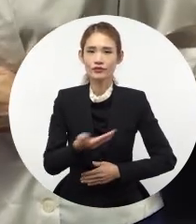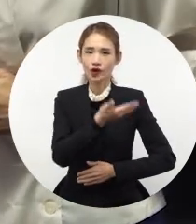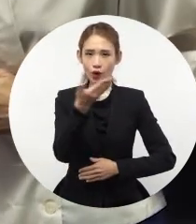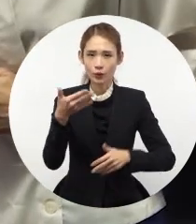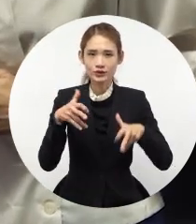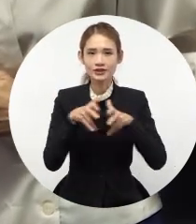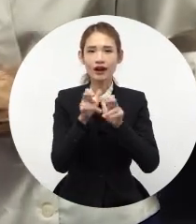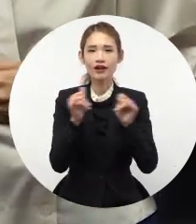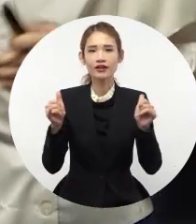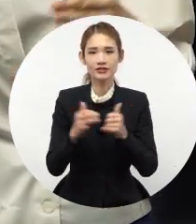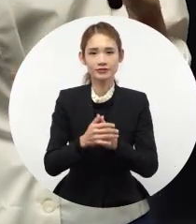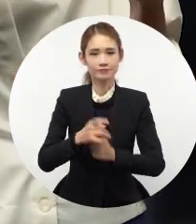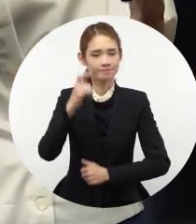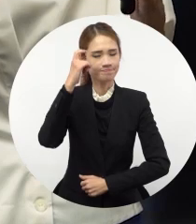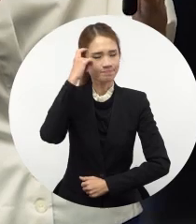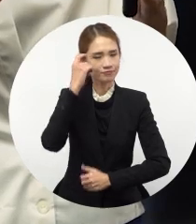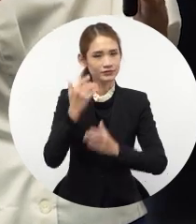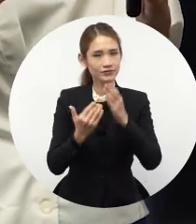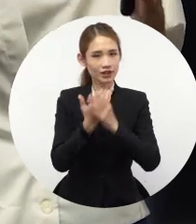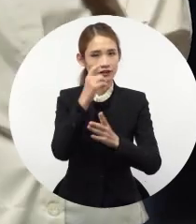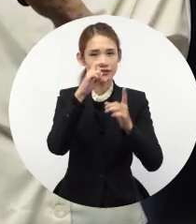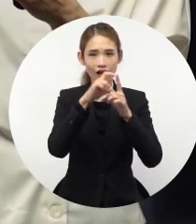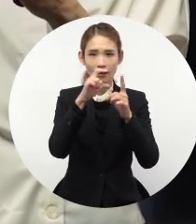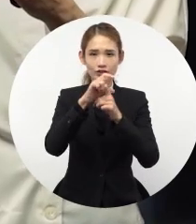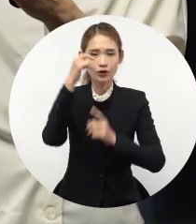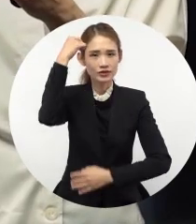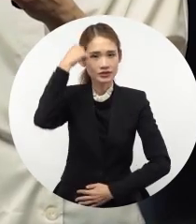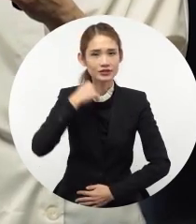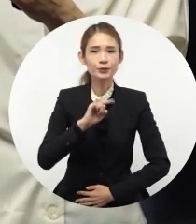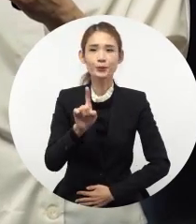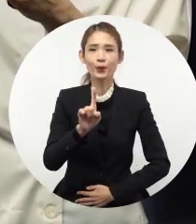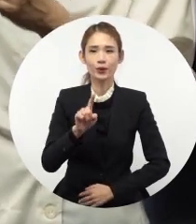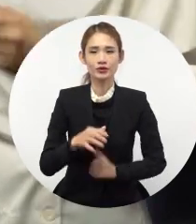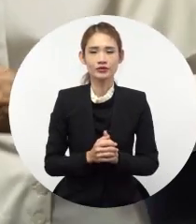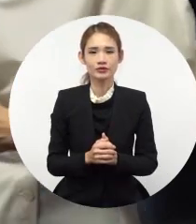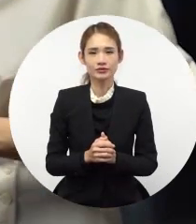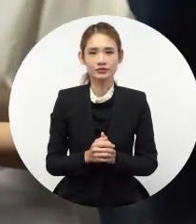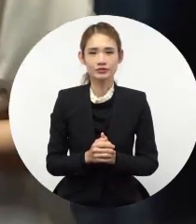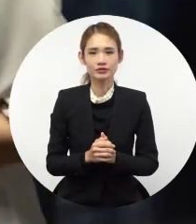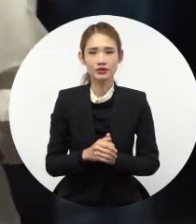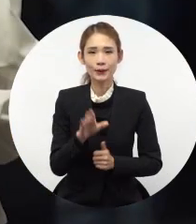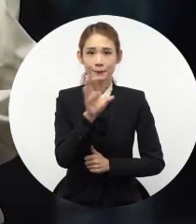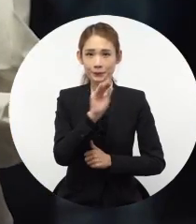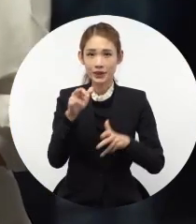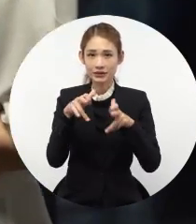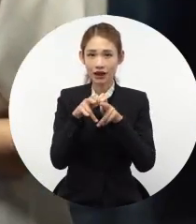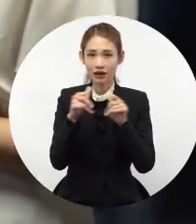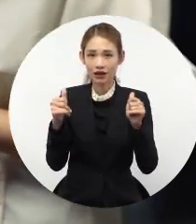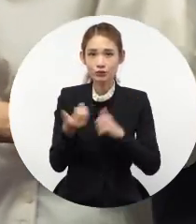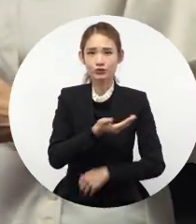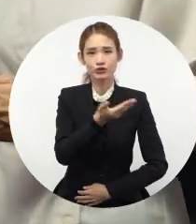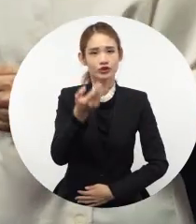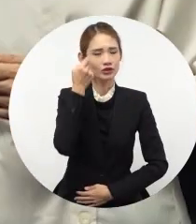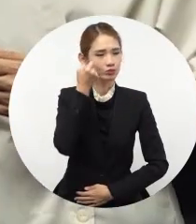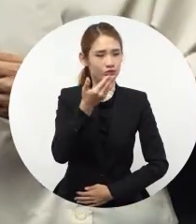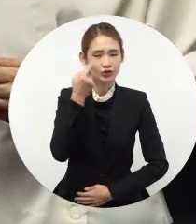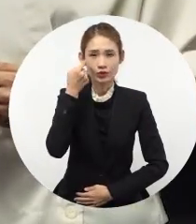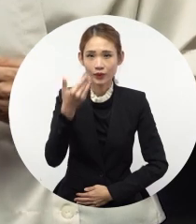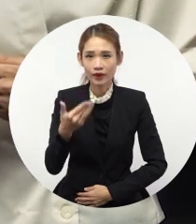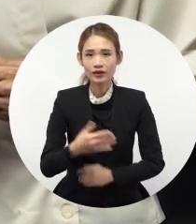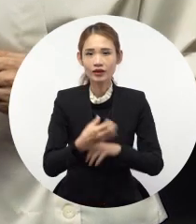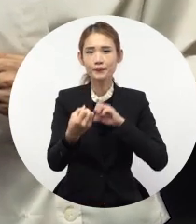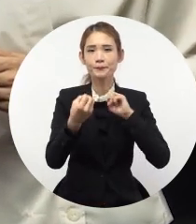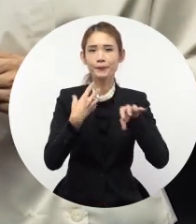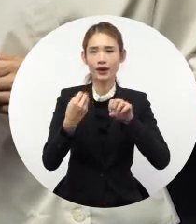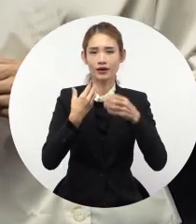여러분은 장애인 하면 어떠한 단어나 느낌이 떠오르세요? 비장애인들에게 물었더니 이러한